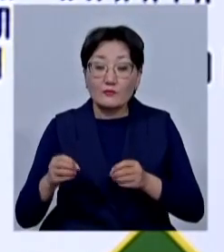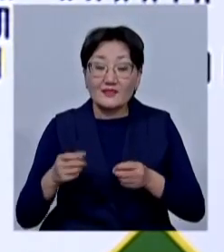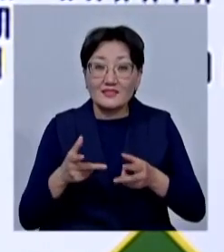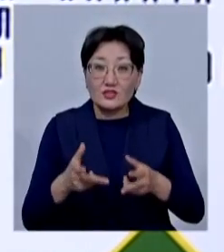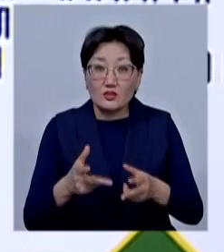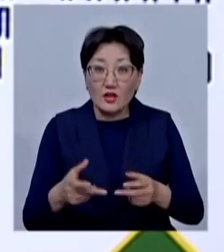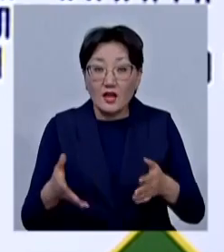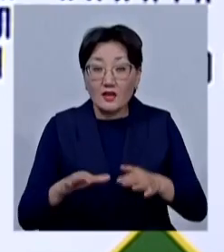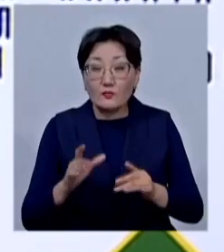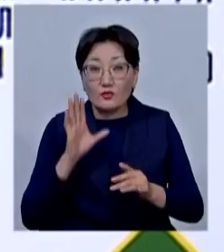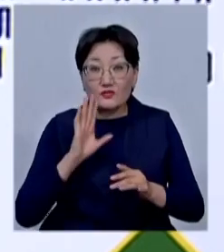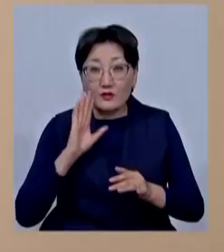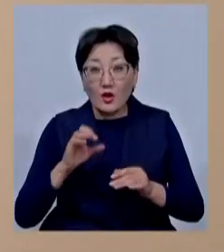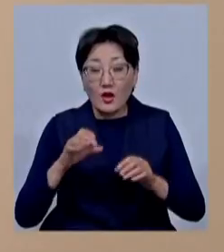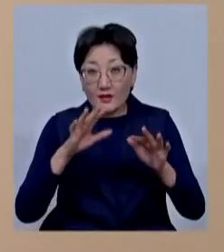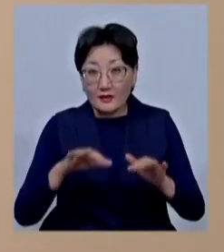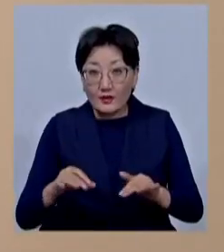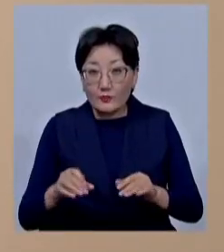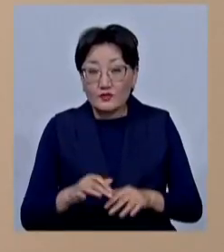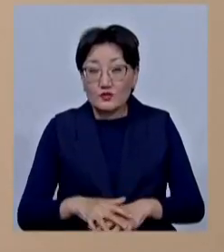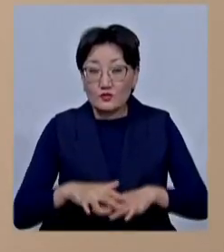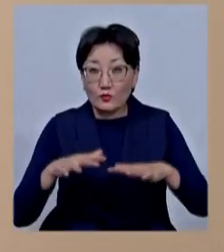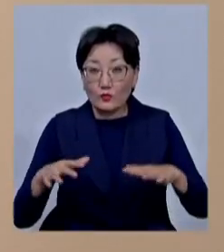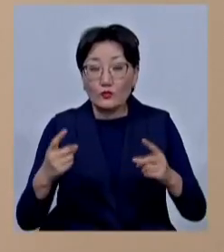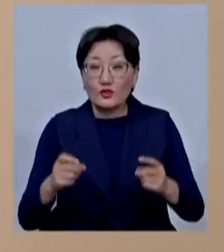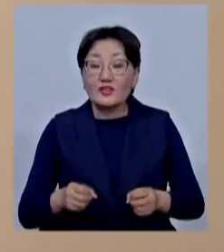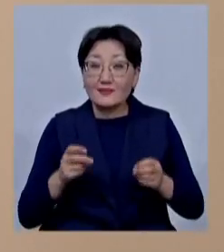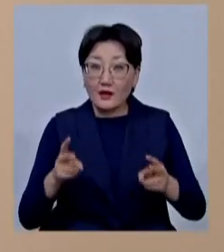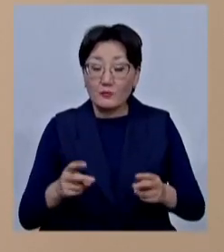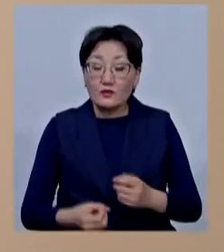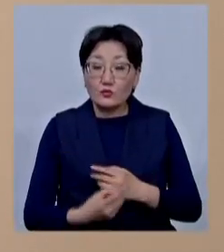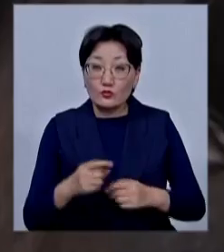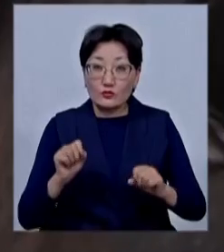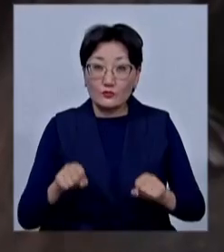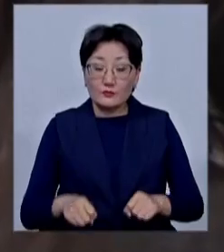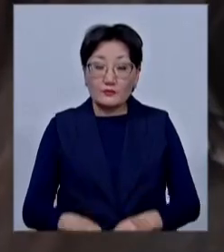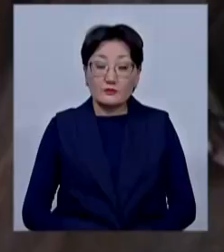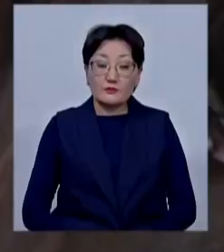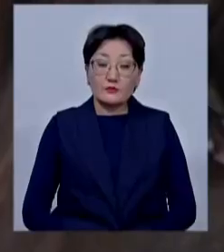құятын қалдық су мен қар суынан қойма тасып, үлкен апат тудыруы мүмкін.